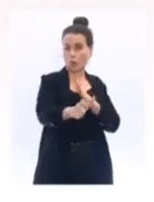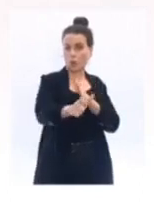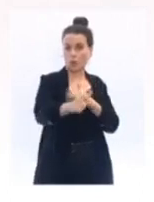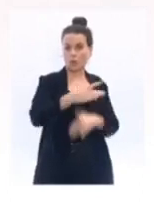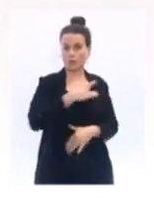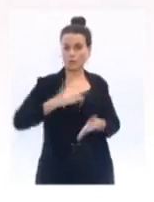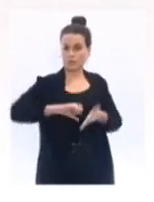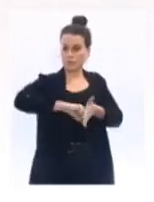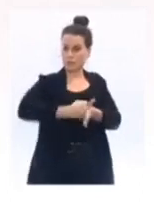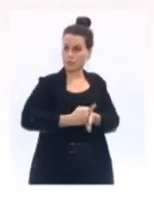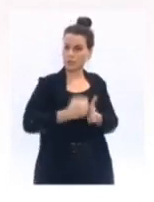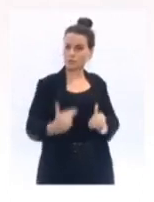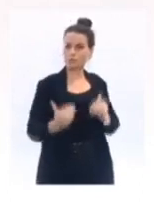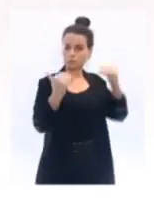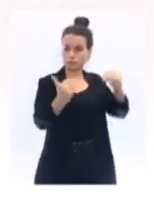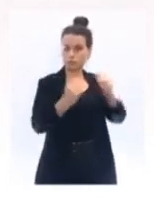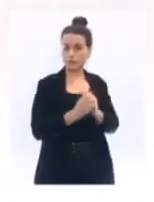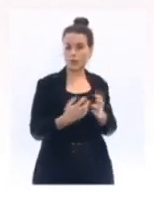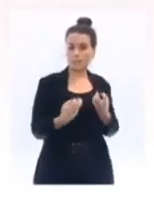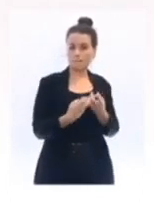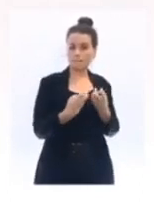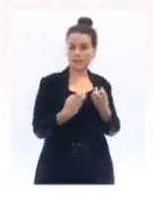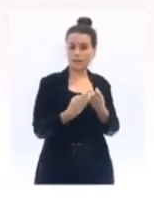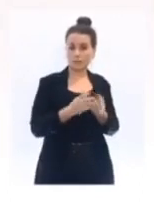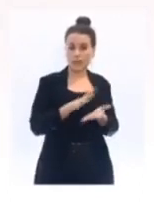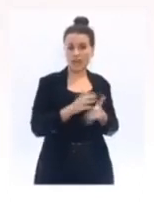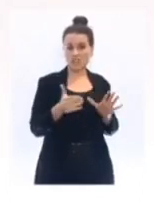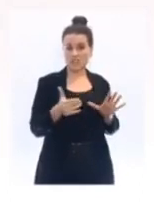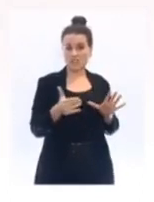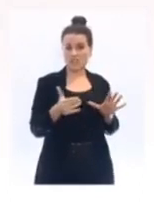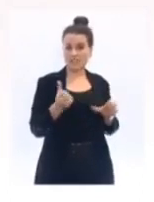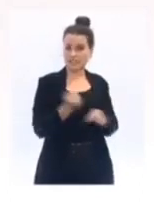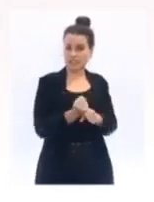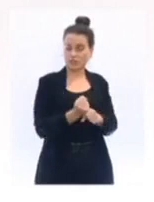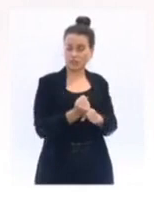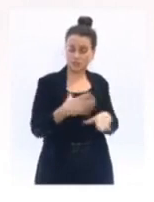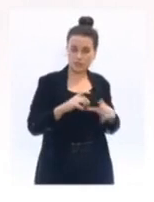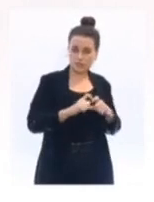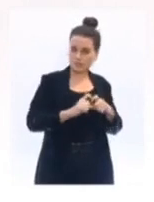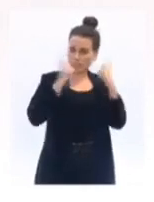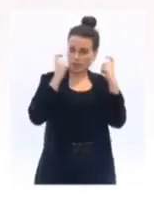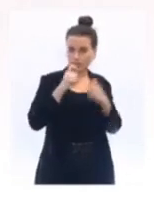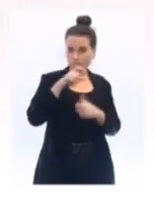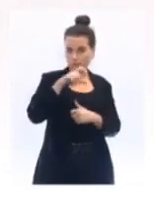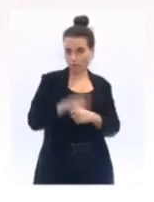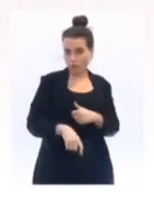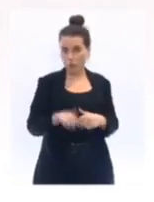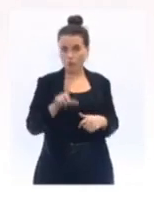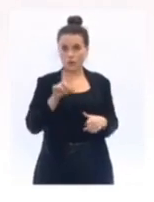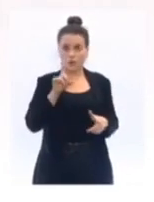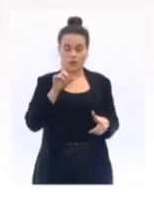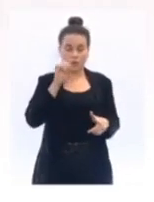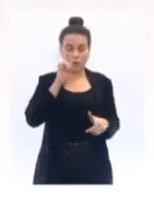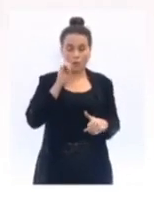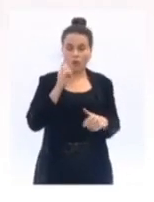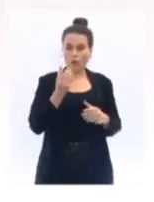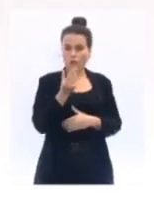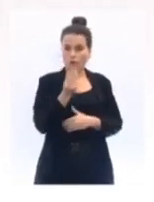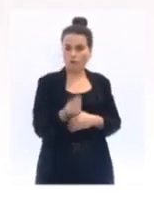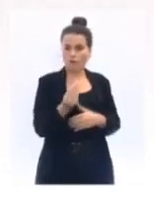ans, afin de ne laisser aucun enfant sur le bord du chemin tout en protégeant nos enseignants.